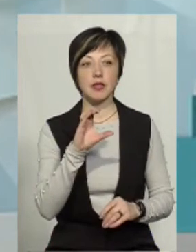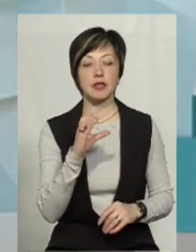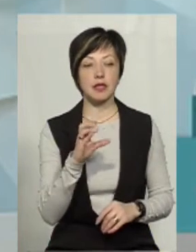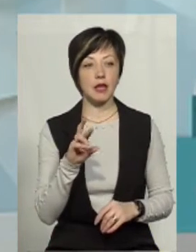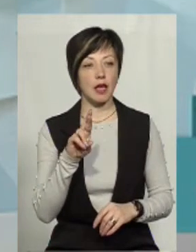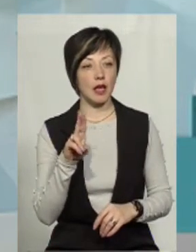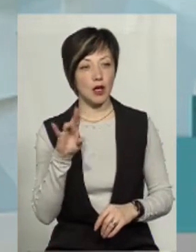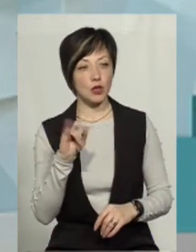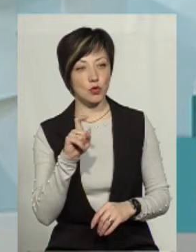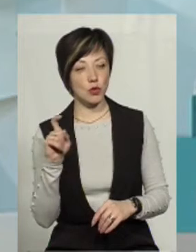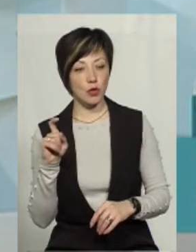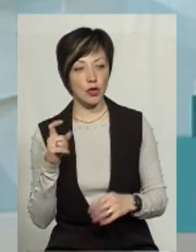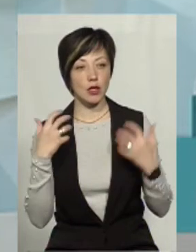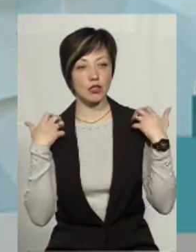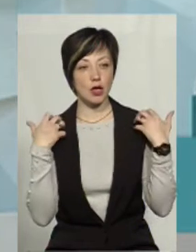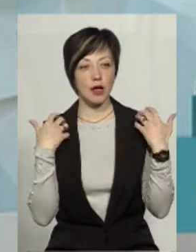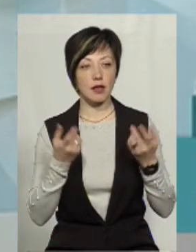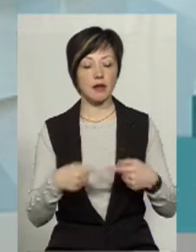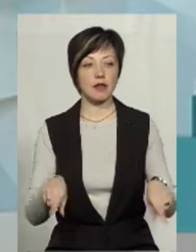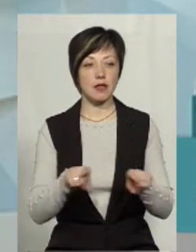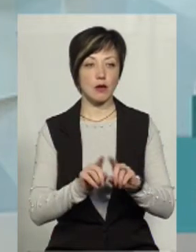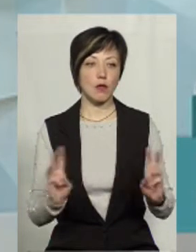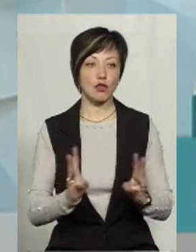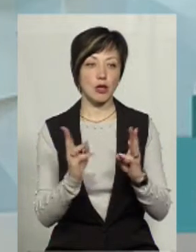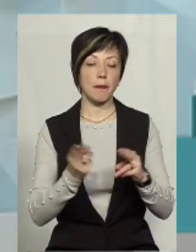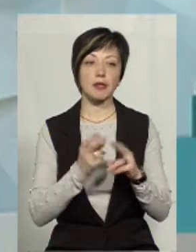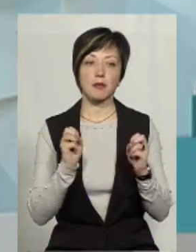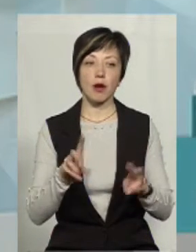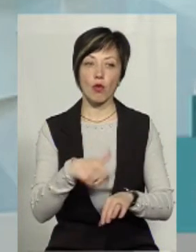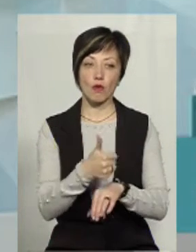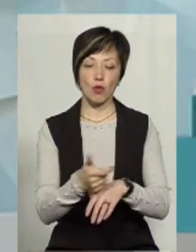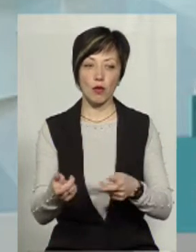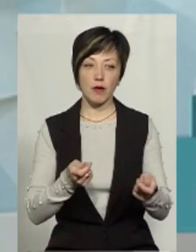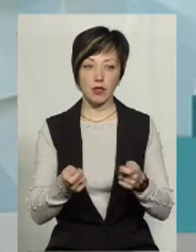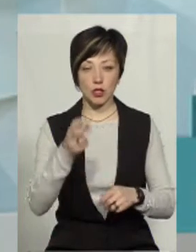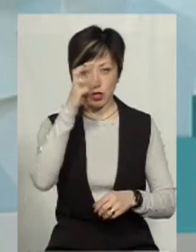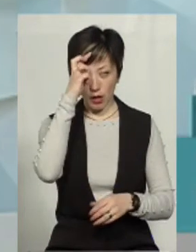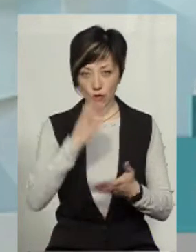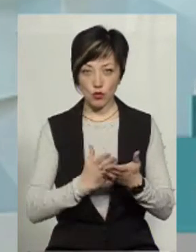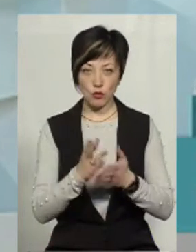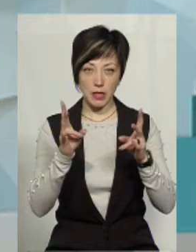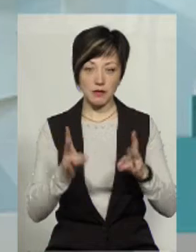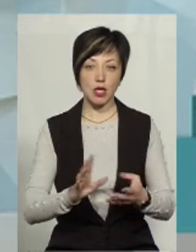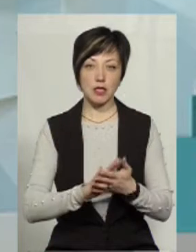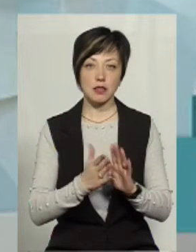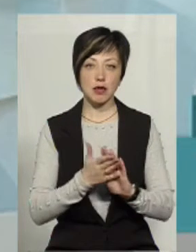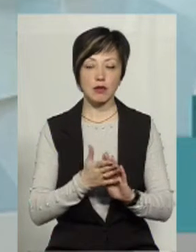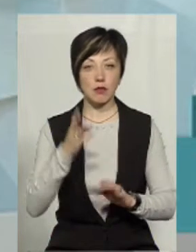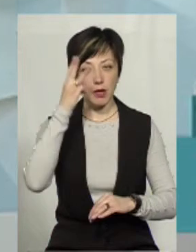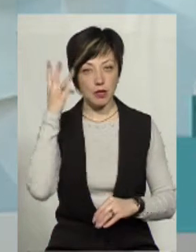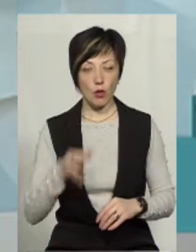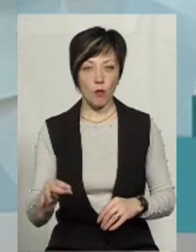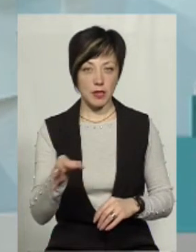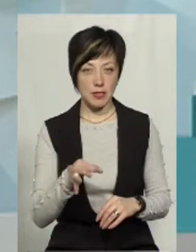Сергій Яцух, начальник відділу пожежної безпеки Головного управління Державної служби надзвичайних ситуацій України